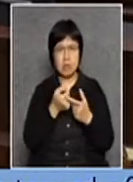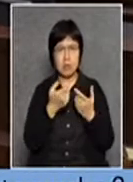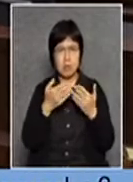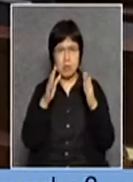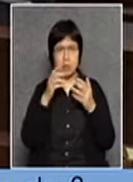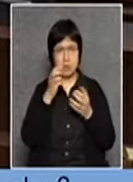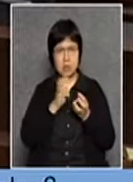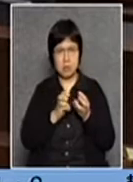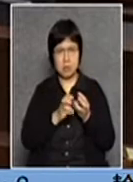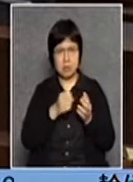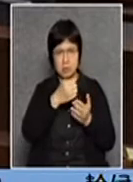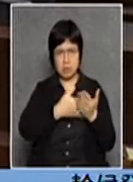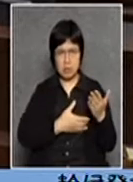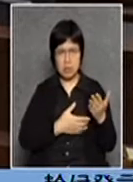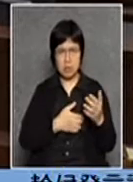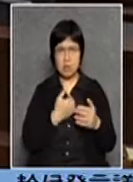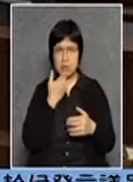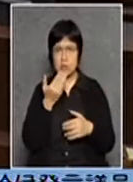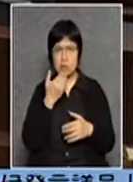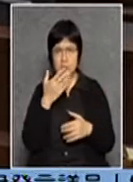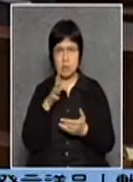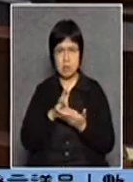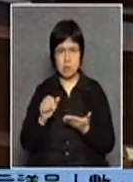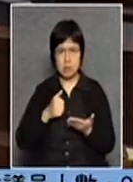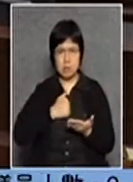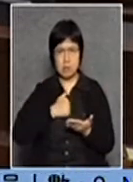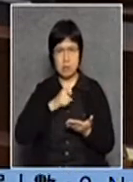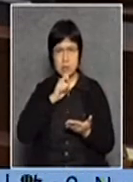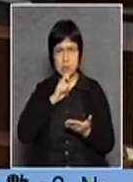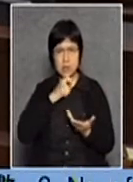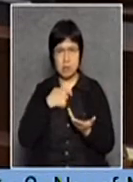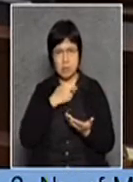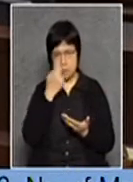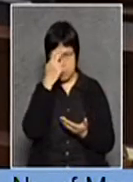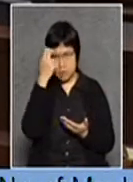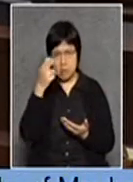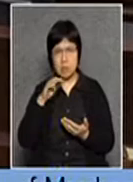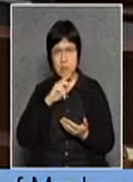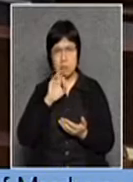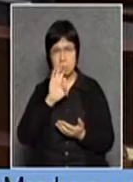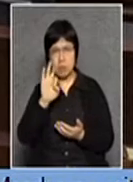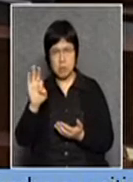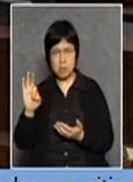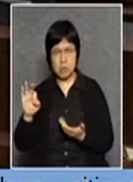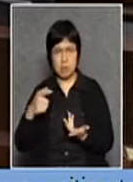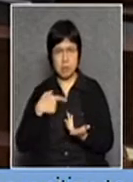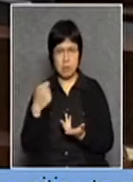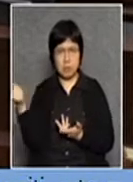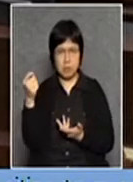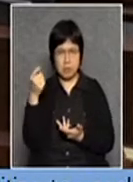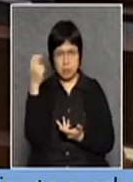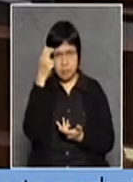則？而申訴專員有沒有就此事展開調查？如果沒有評估的話，會不會立即進行評估